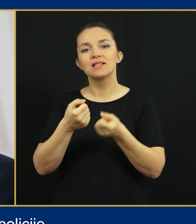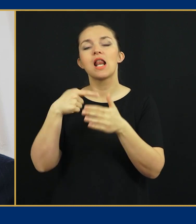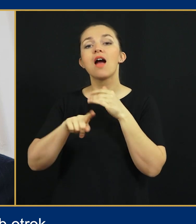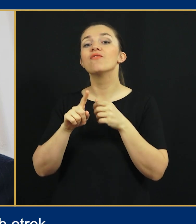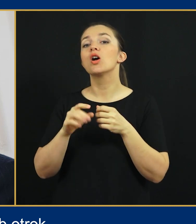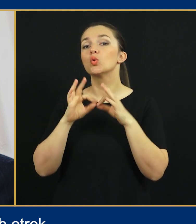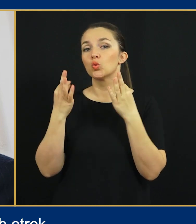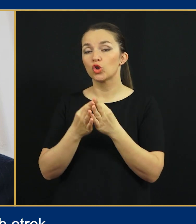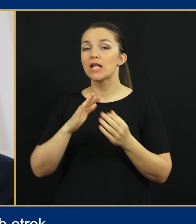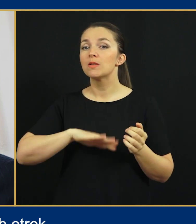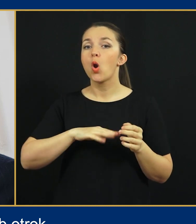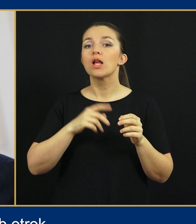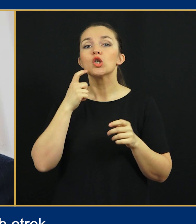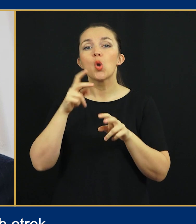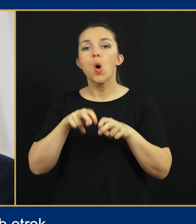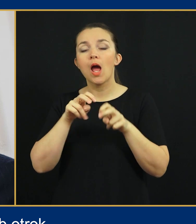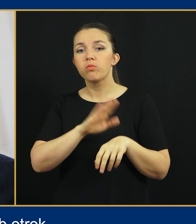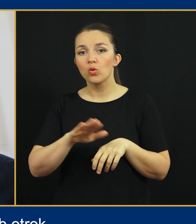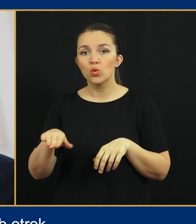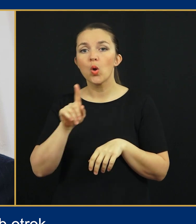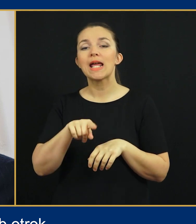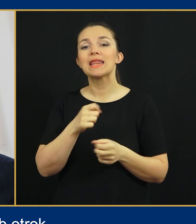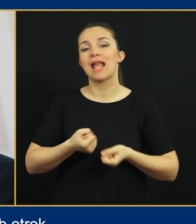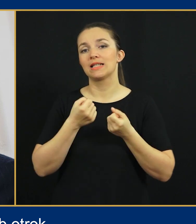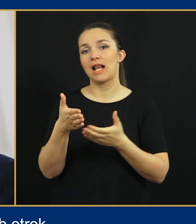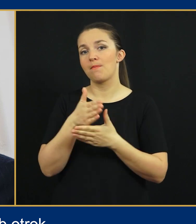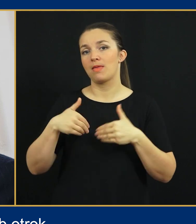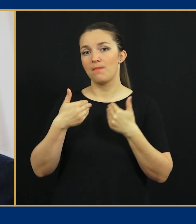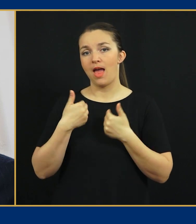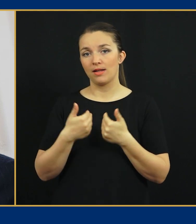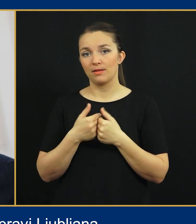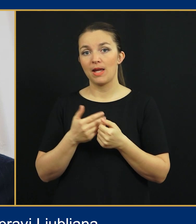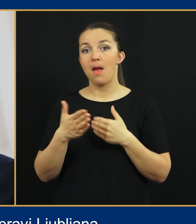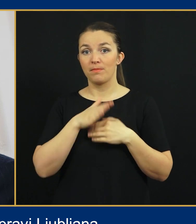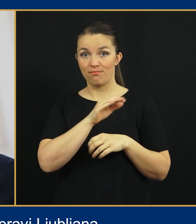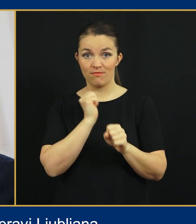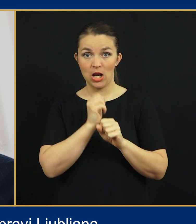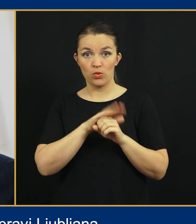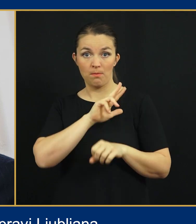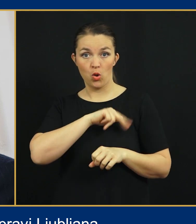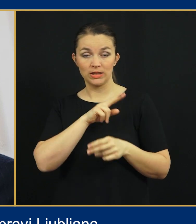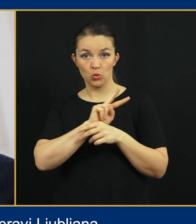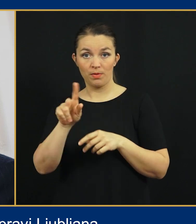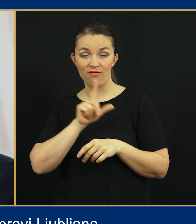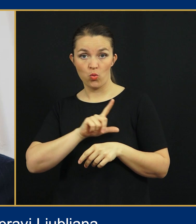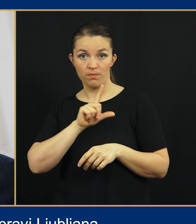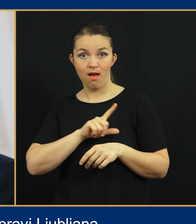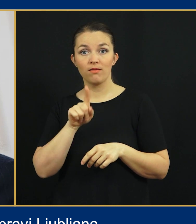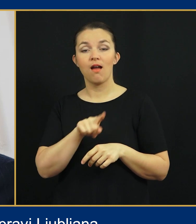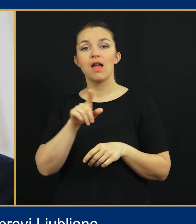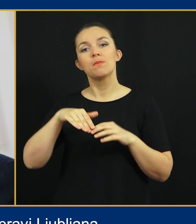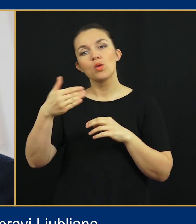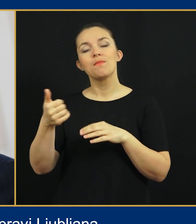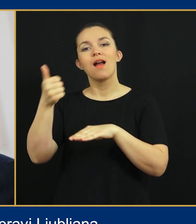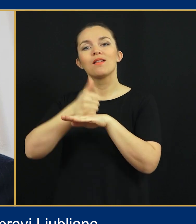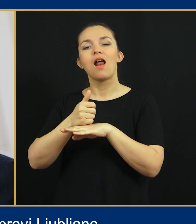v družini, spolnih zlorab otrok in nasilja med mladimi. Pri svojem delu na Policijski upravi Ljubljana in